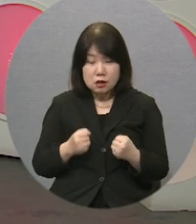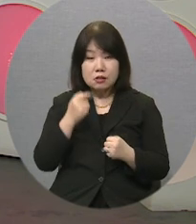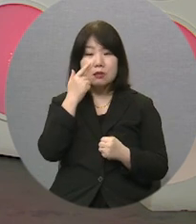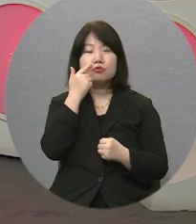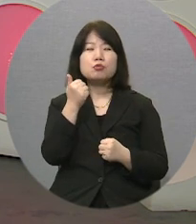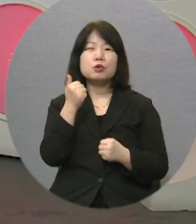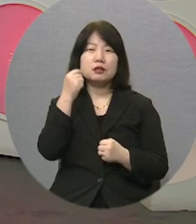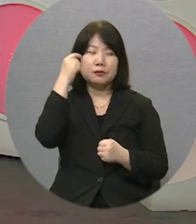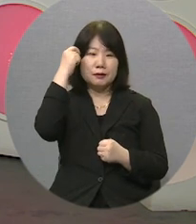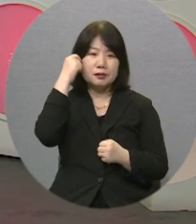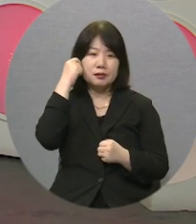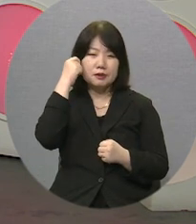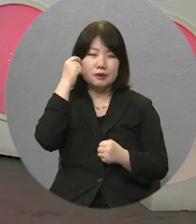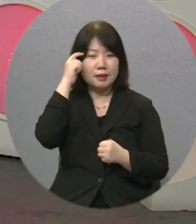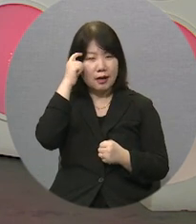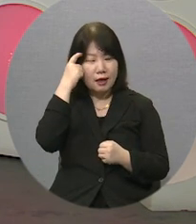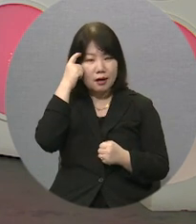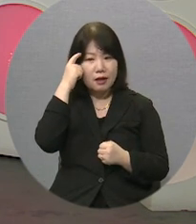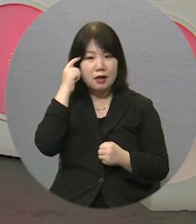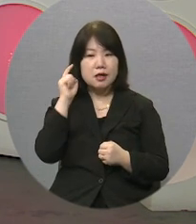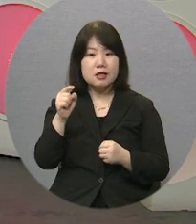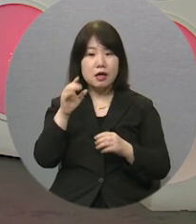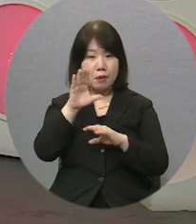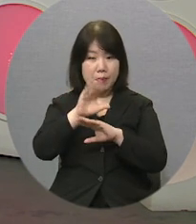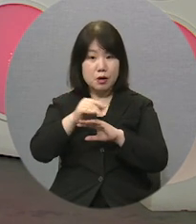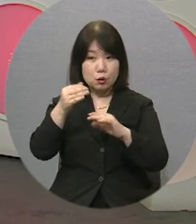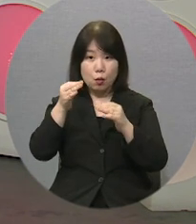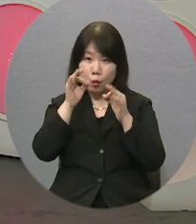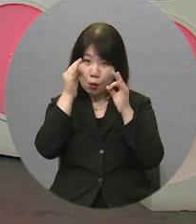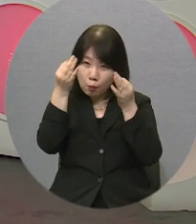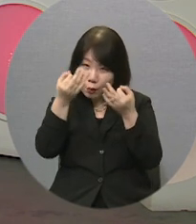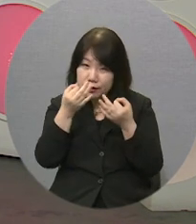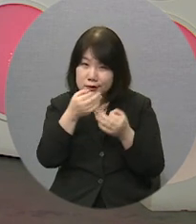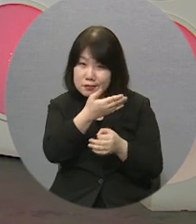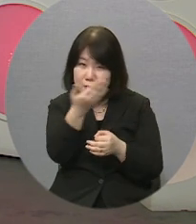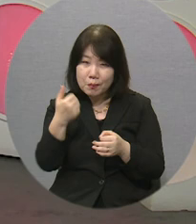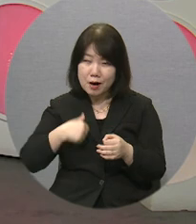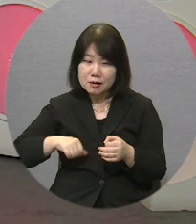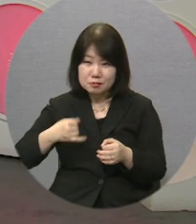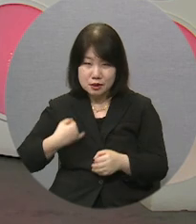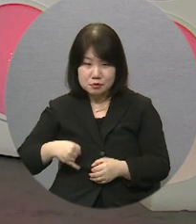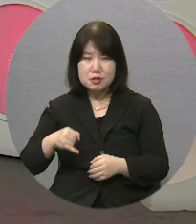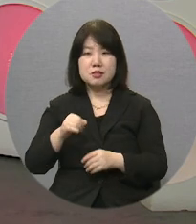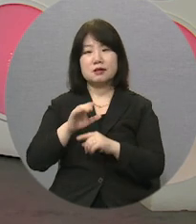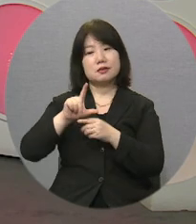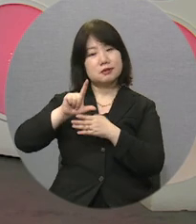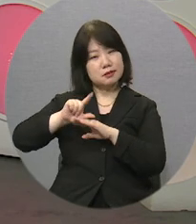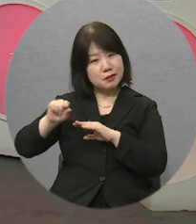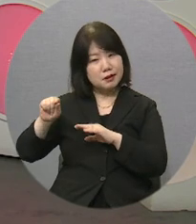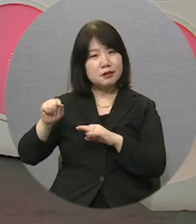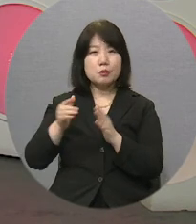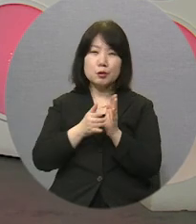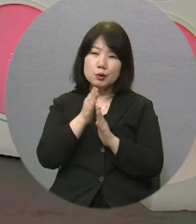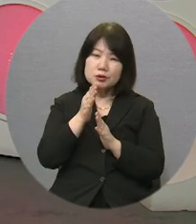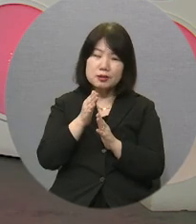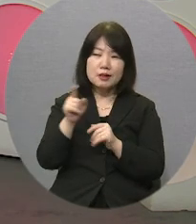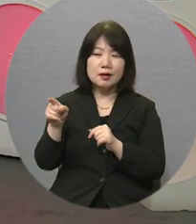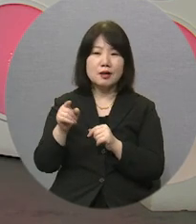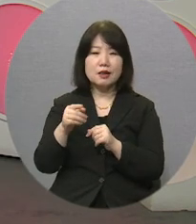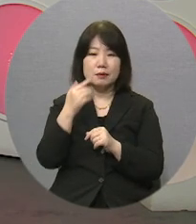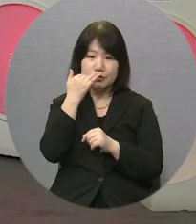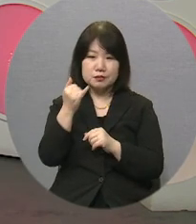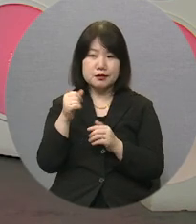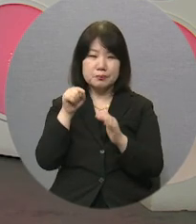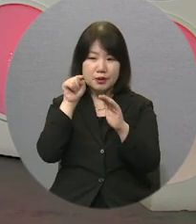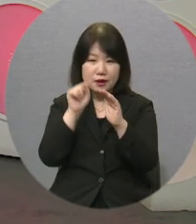것 같고. 그래요. 이번 주에 이 방송 보시는 우리 아드님들, 뭐 지방에 계시든 근처에 계시든 그 아버님 어머님